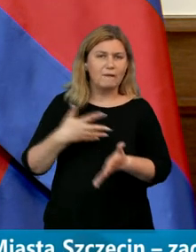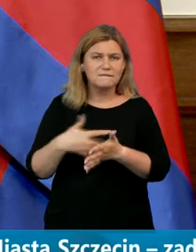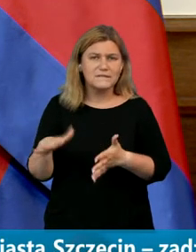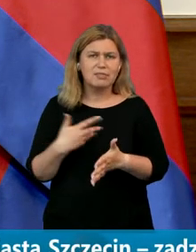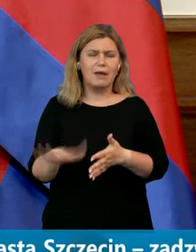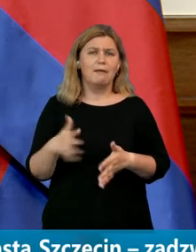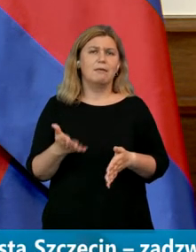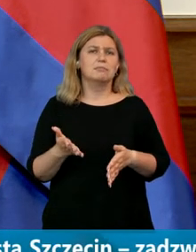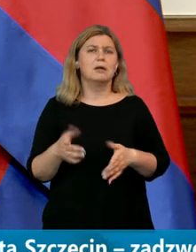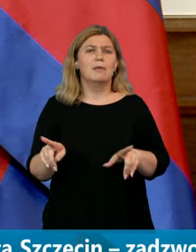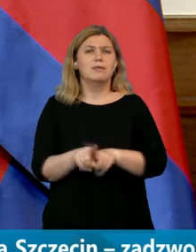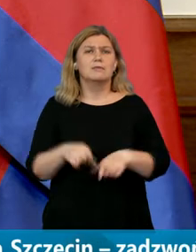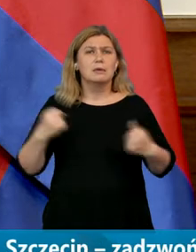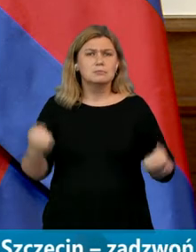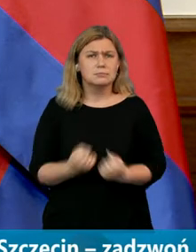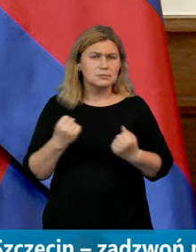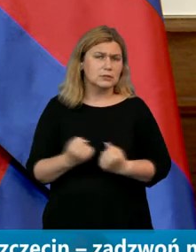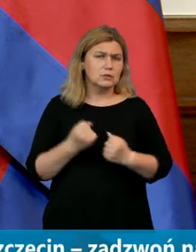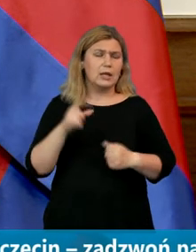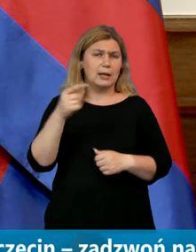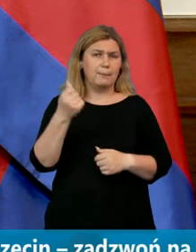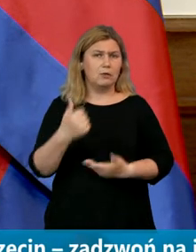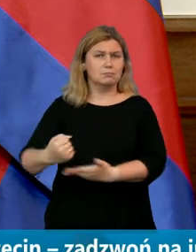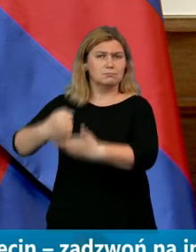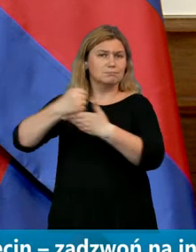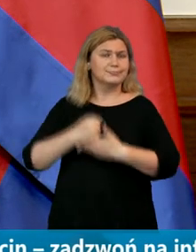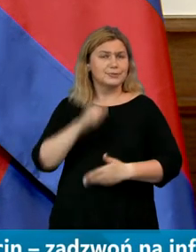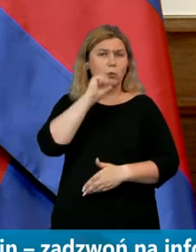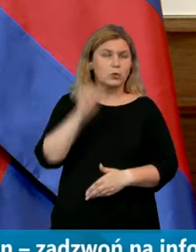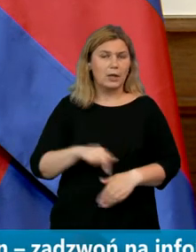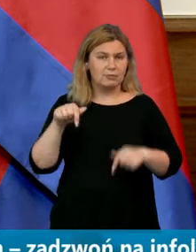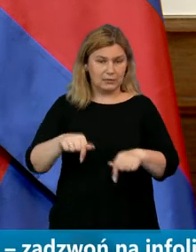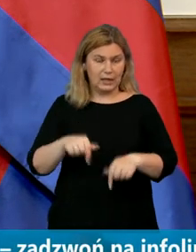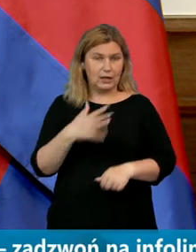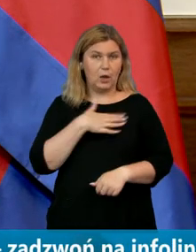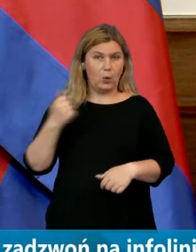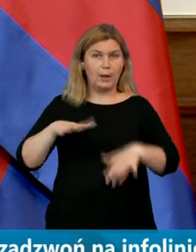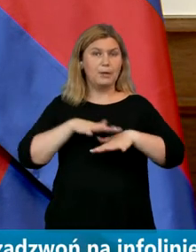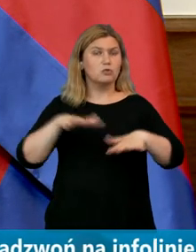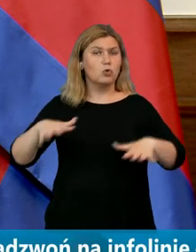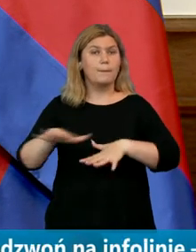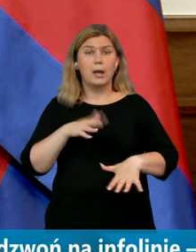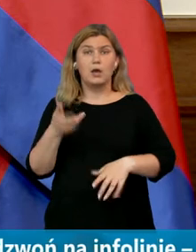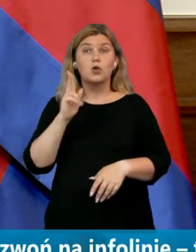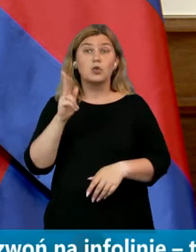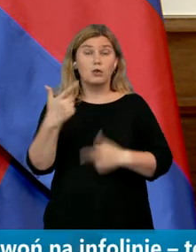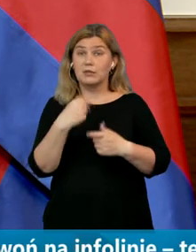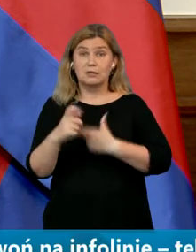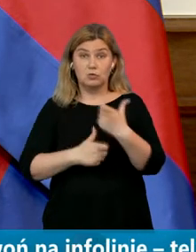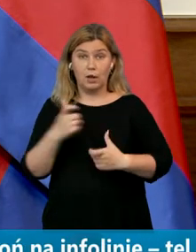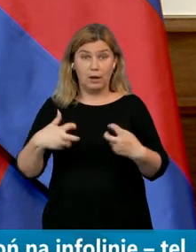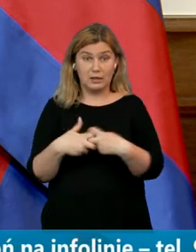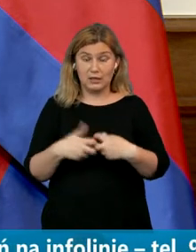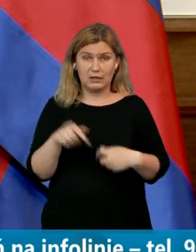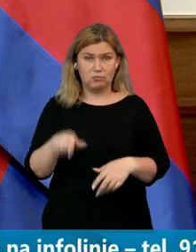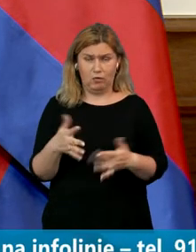też zabiegać o środki unijne. W ten weekend będzie sporo miejsc do spisania się, kto tego nie zrobił przez internet, bo to jest najprostsza